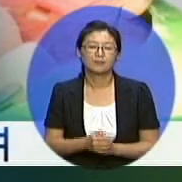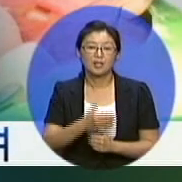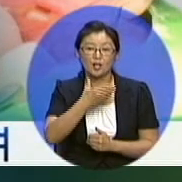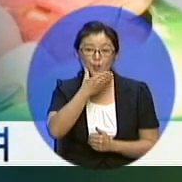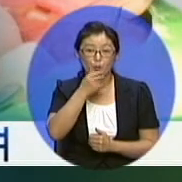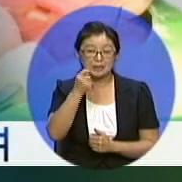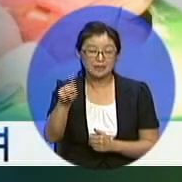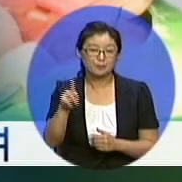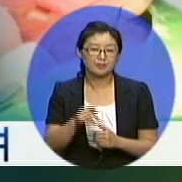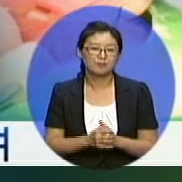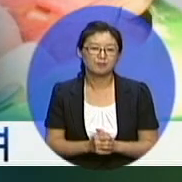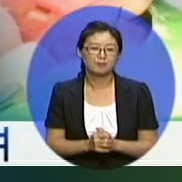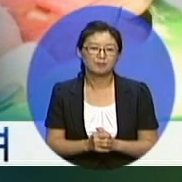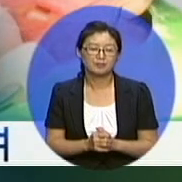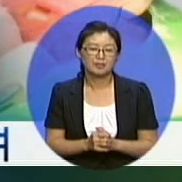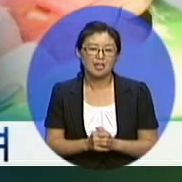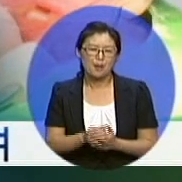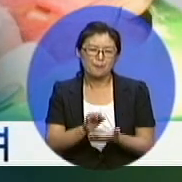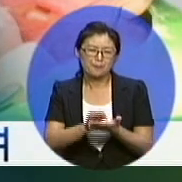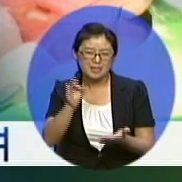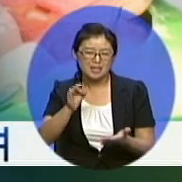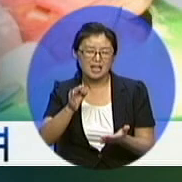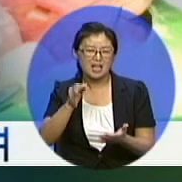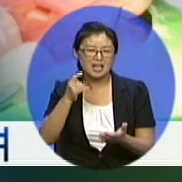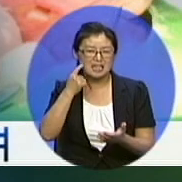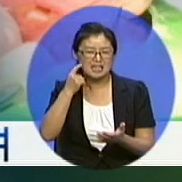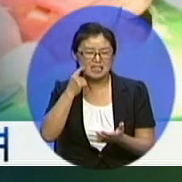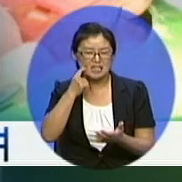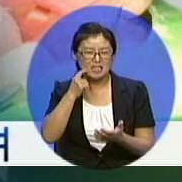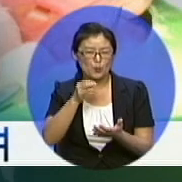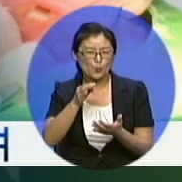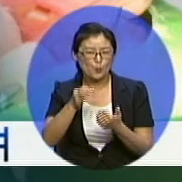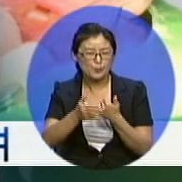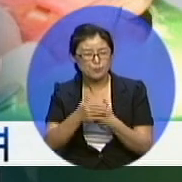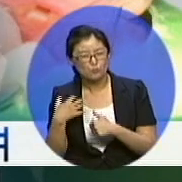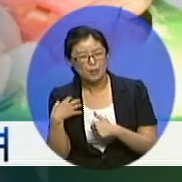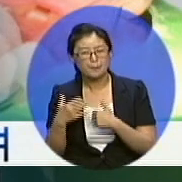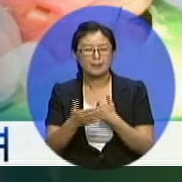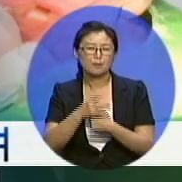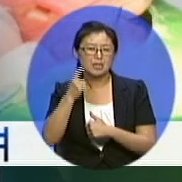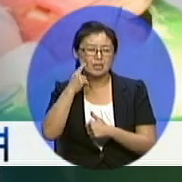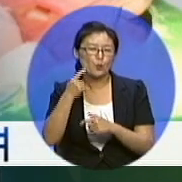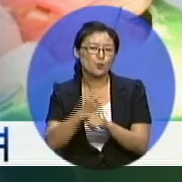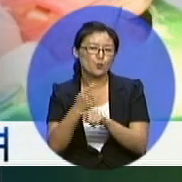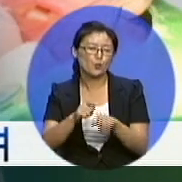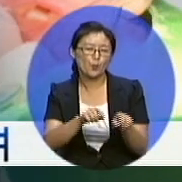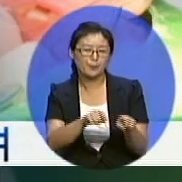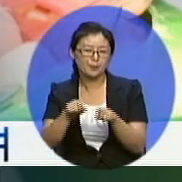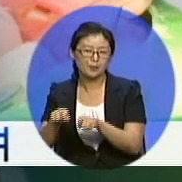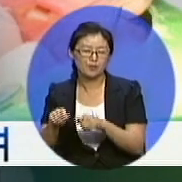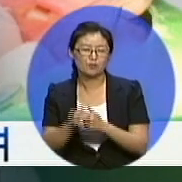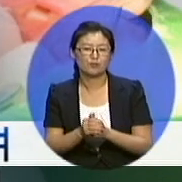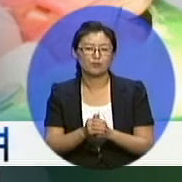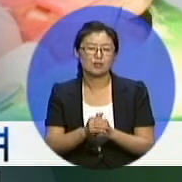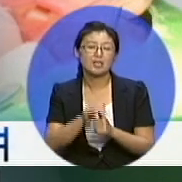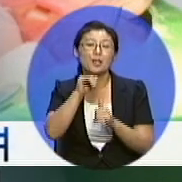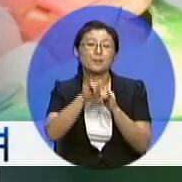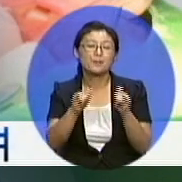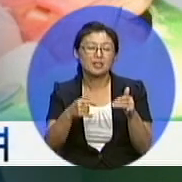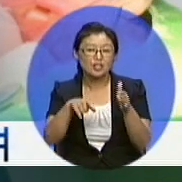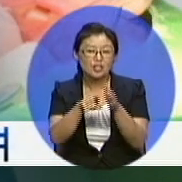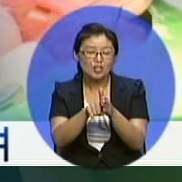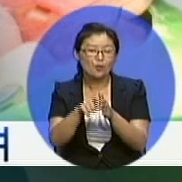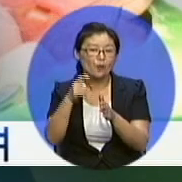복지TV 네트워크입니다. 비싼 치료비 때문에 이가 아파도 치과 치료 미루고 계신 분들, 서민들을 위한 치과